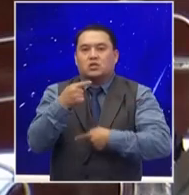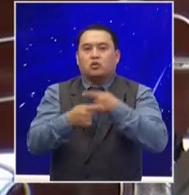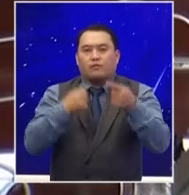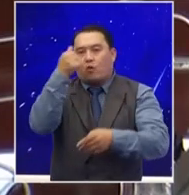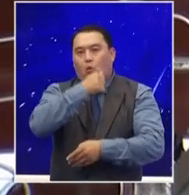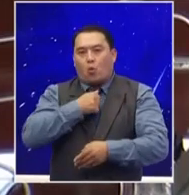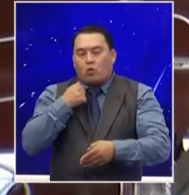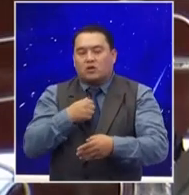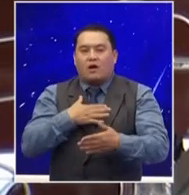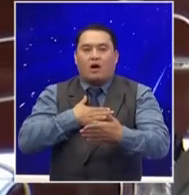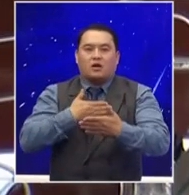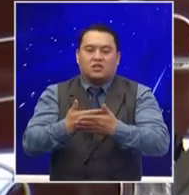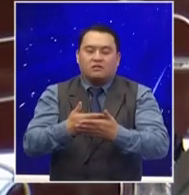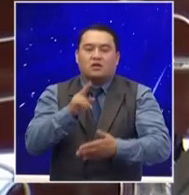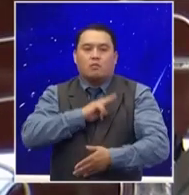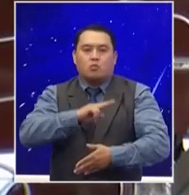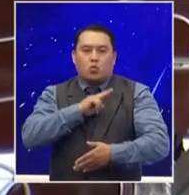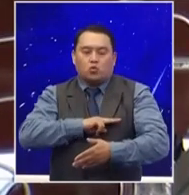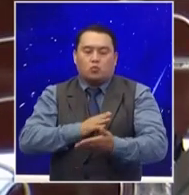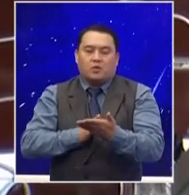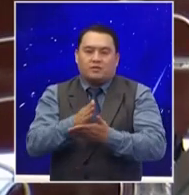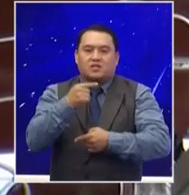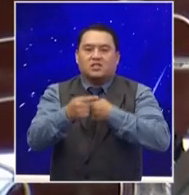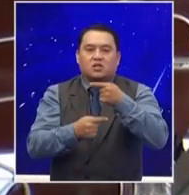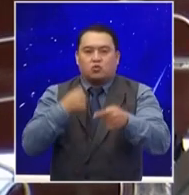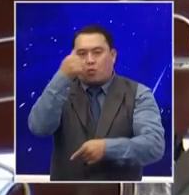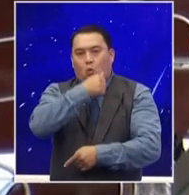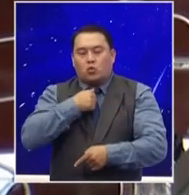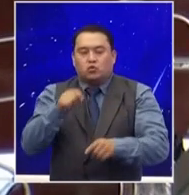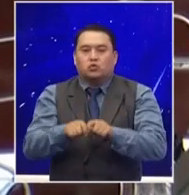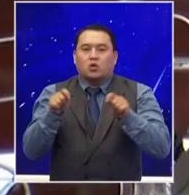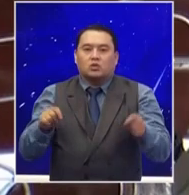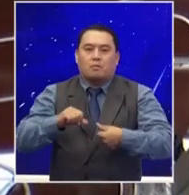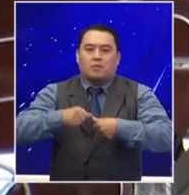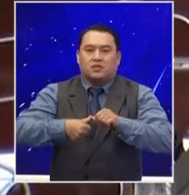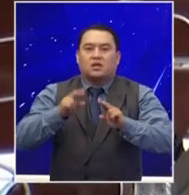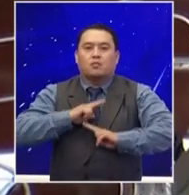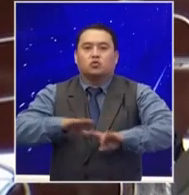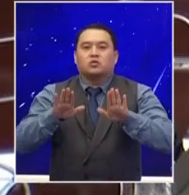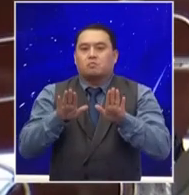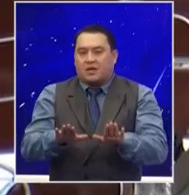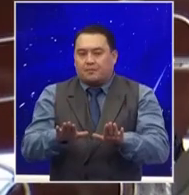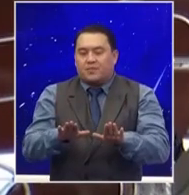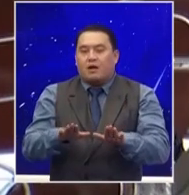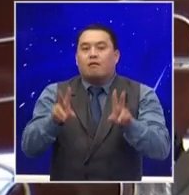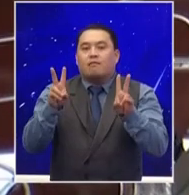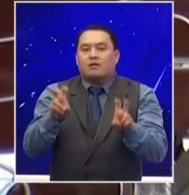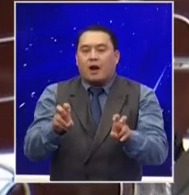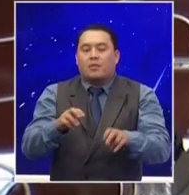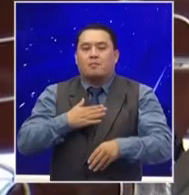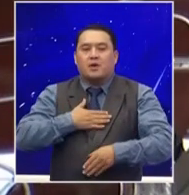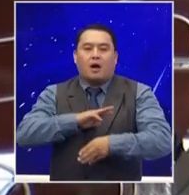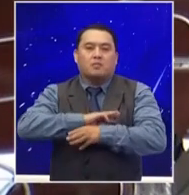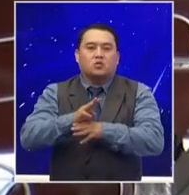текущего года актуализировать дорожную карту занятости на следующий год с акцентом на создание постоянных рабочих мест. В рамках ДКЗ мы не только